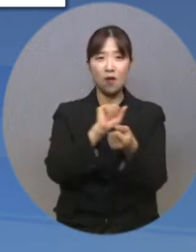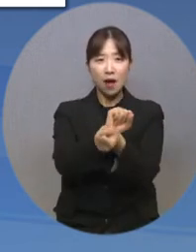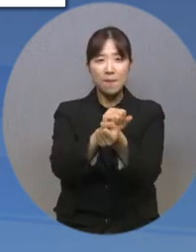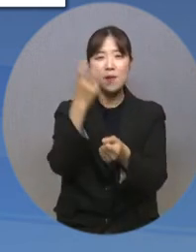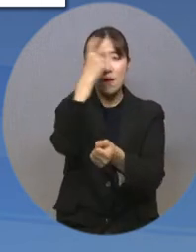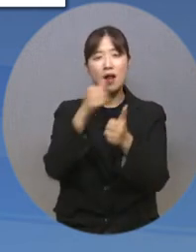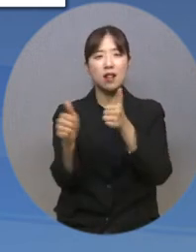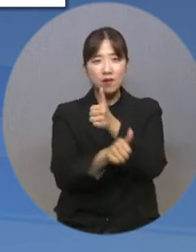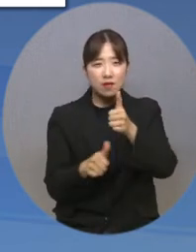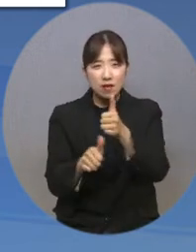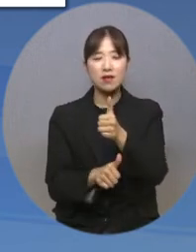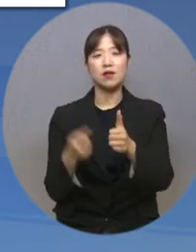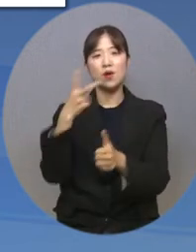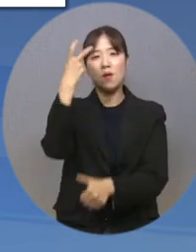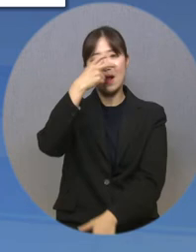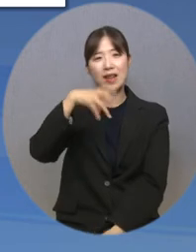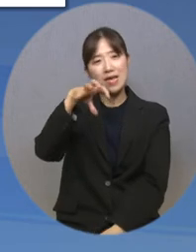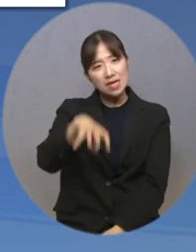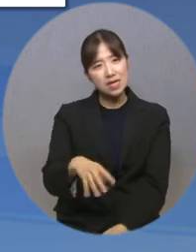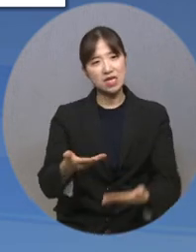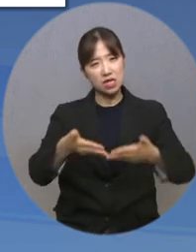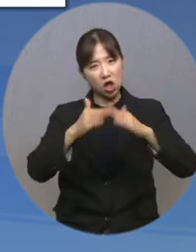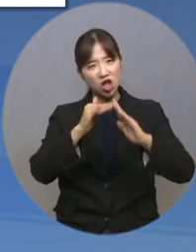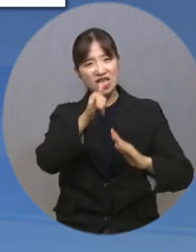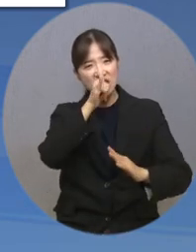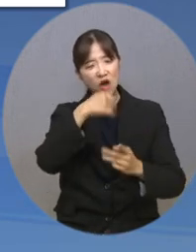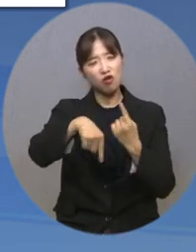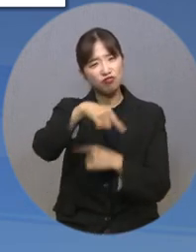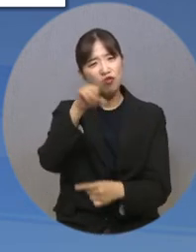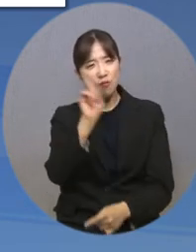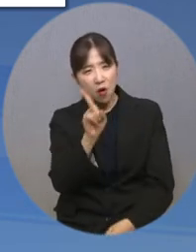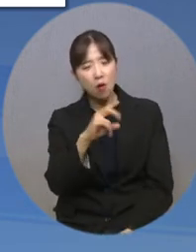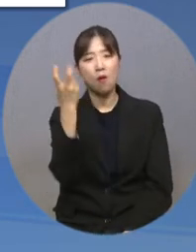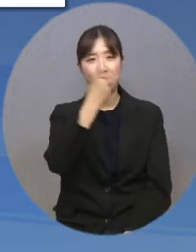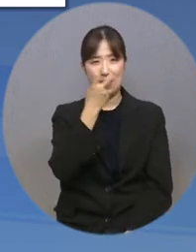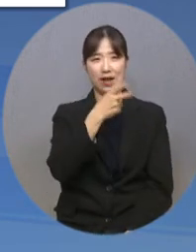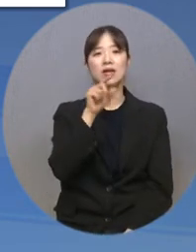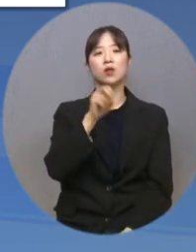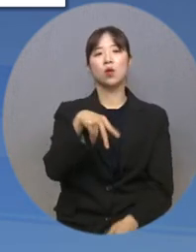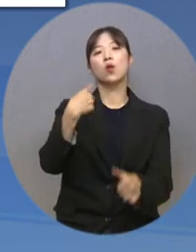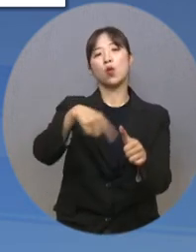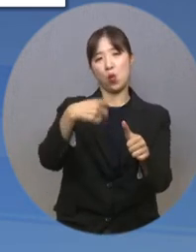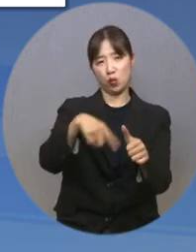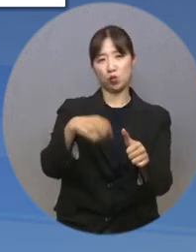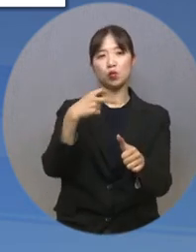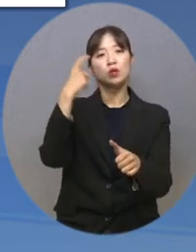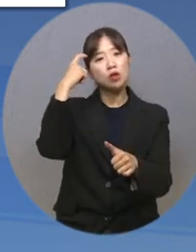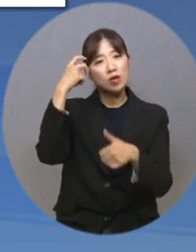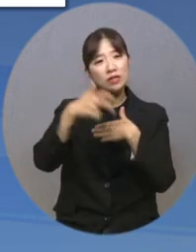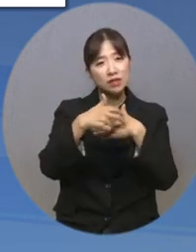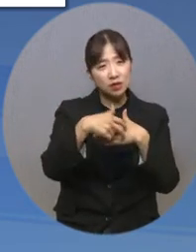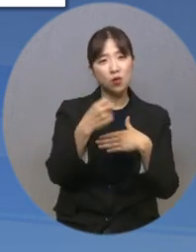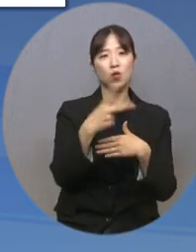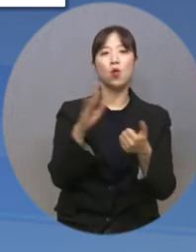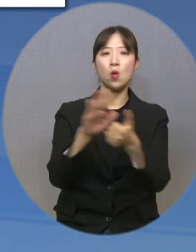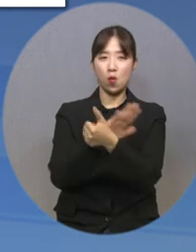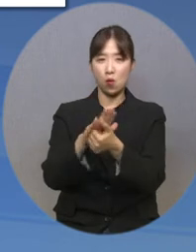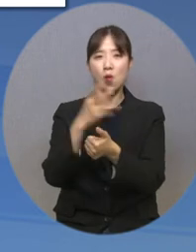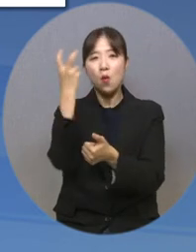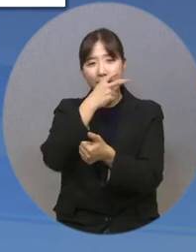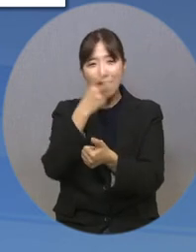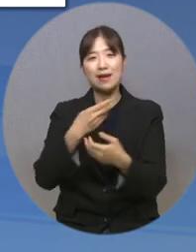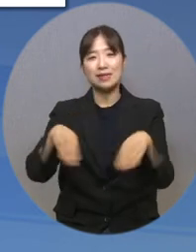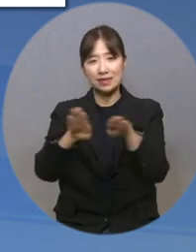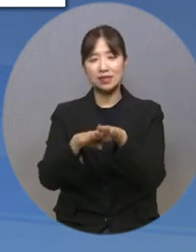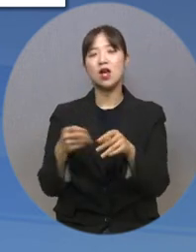감염관리위원회와 감염관리실 설치 운영 여부를 점검하고 감염관리 교육을 정신의료기관과 요양시설,